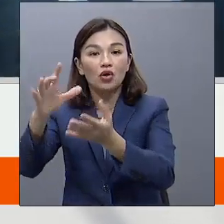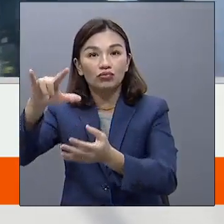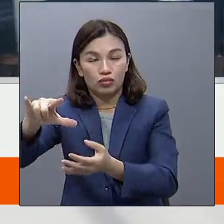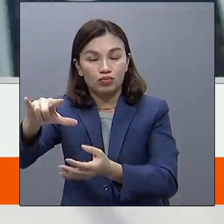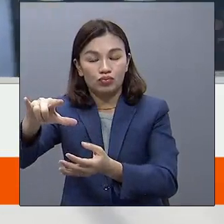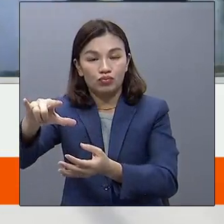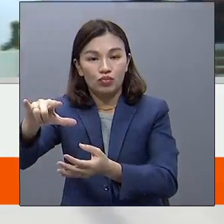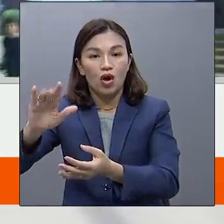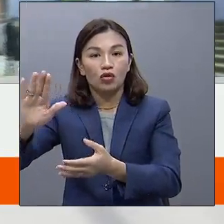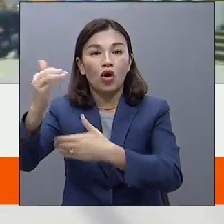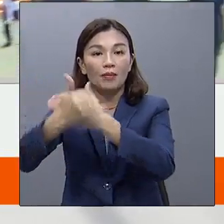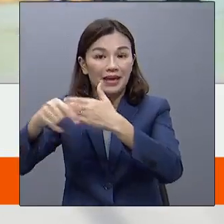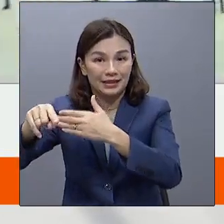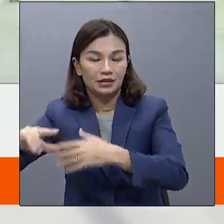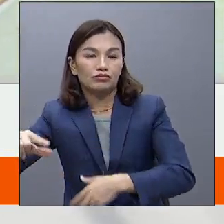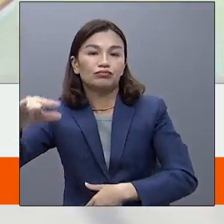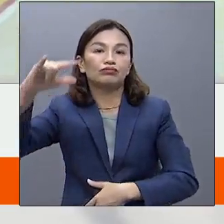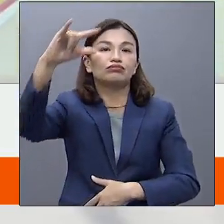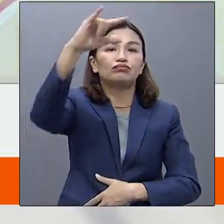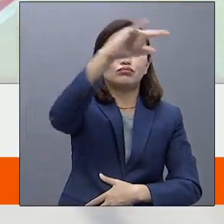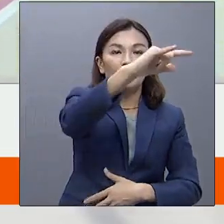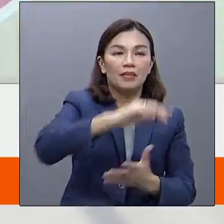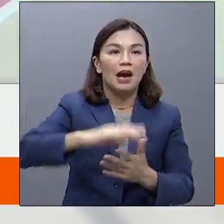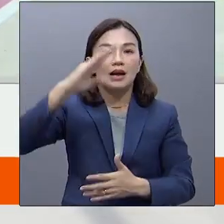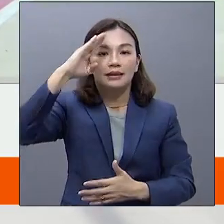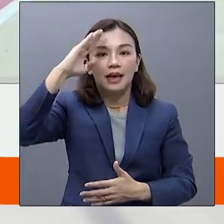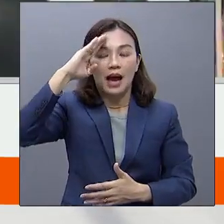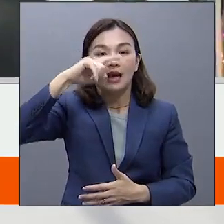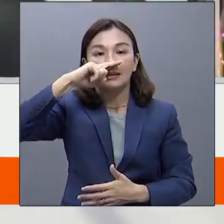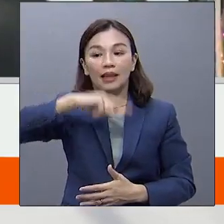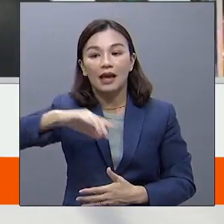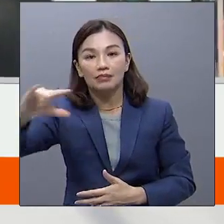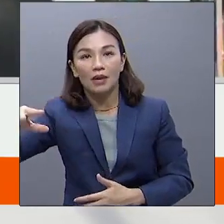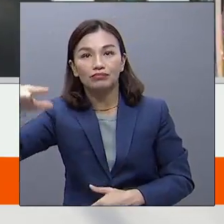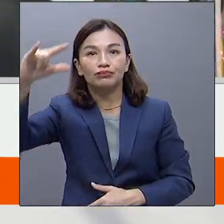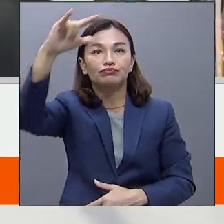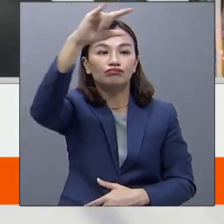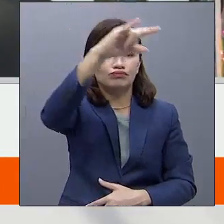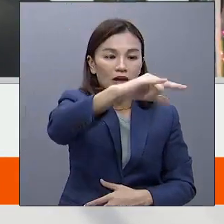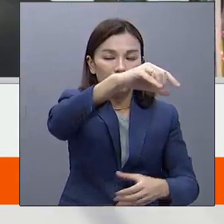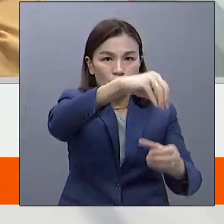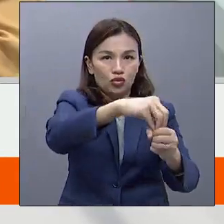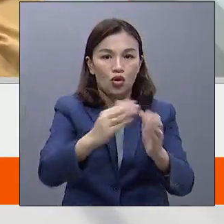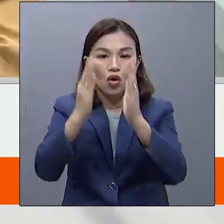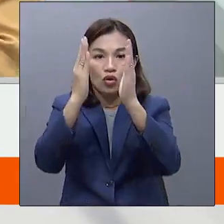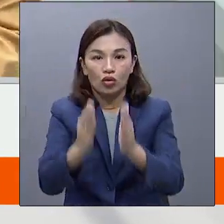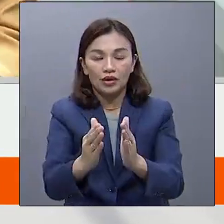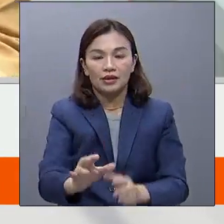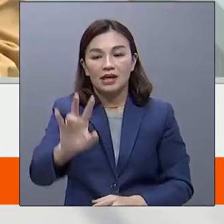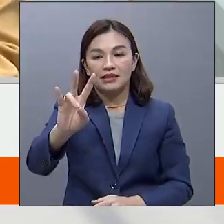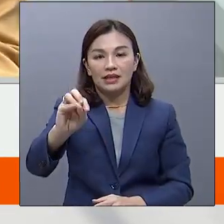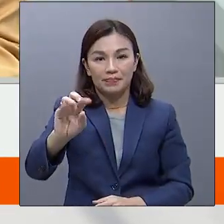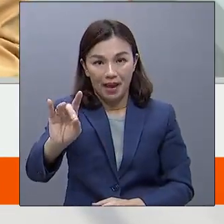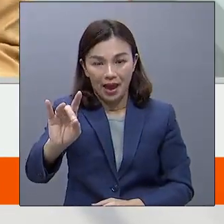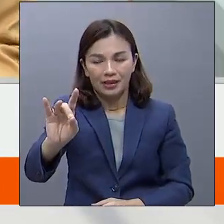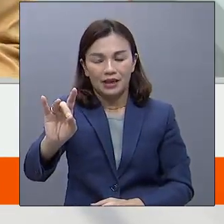ของเย็บด้านเพื่อจะขึ้นเครื่องบินของกองทัพอากาศเก่าครับไทย 78คนครับ 78คนที่กำลังจะกลับไทยแล้วแต่ว่ายัง